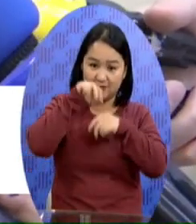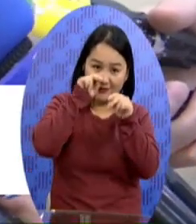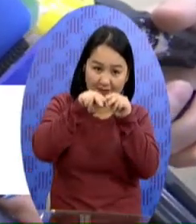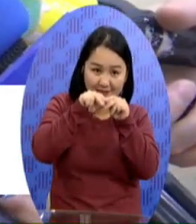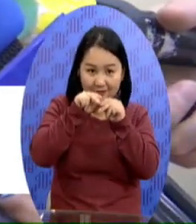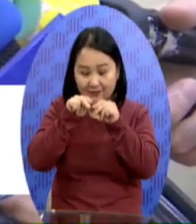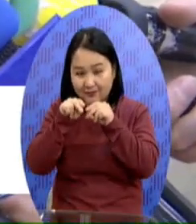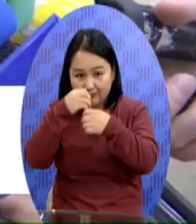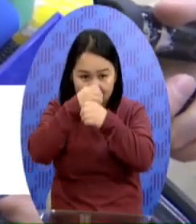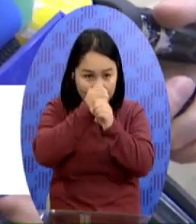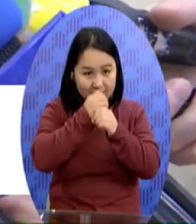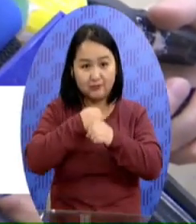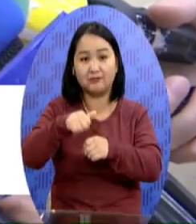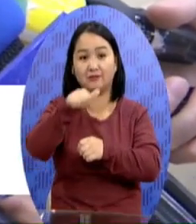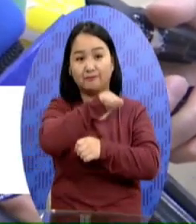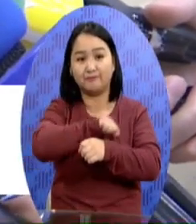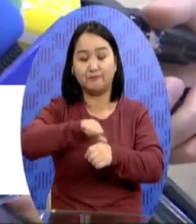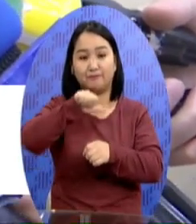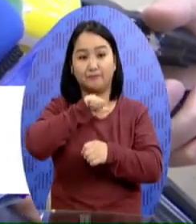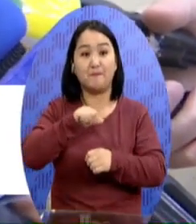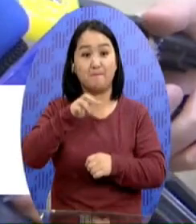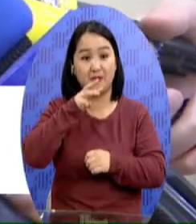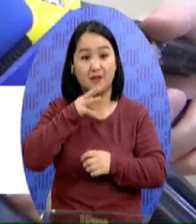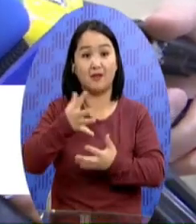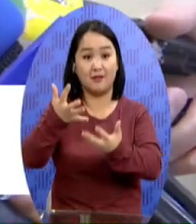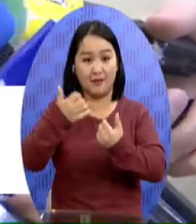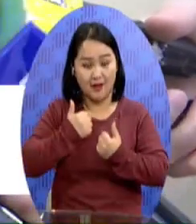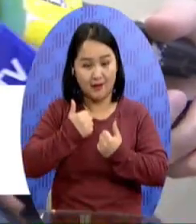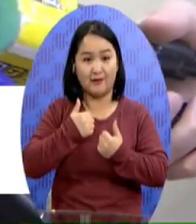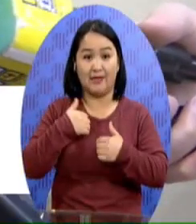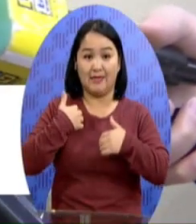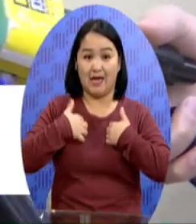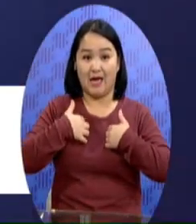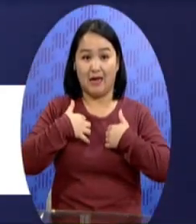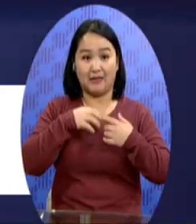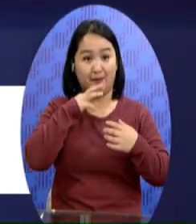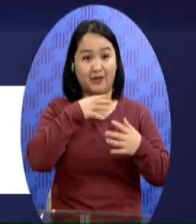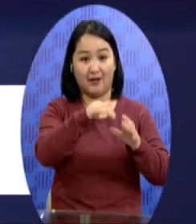мэдээж ажилтгийг мань энэ гормийн дагуу бид мэдээлэл аваад яаралтай итгэвчэж ажиллалаа.